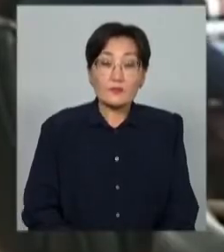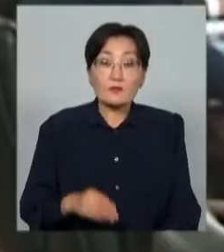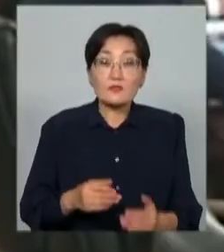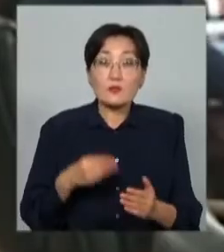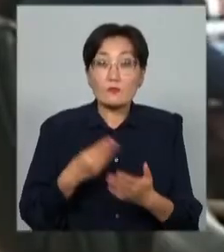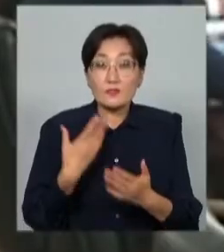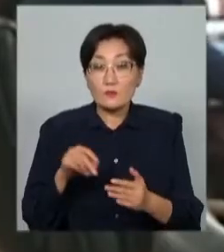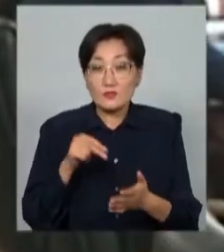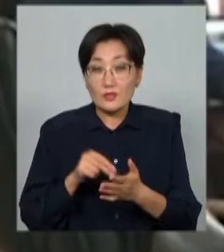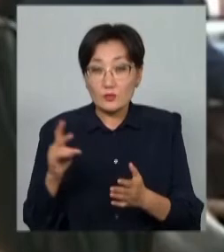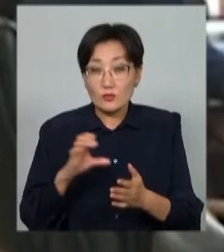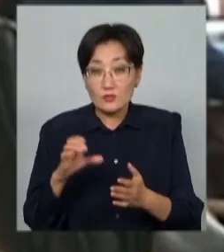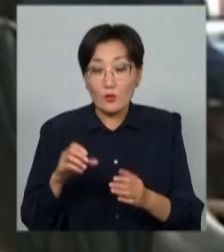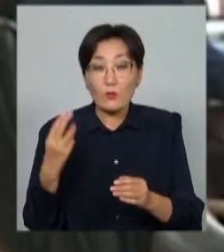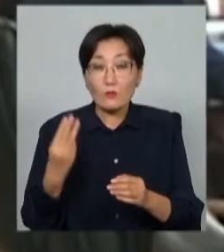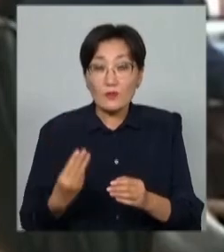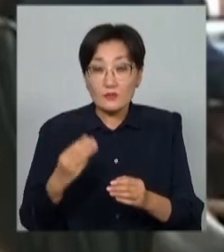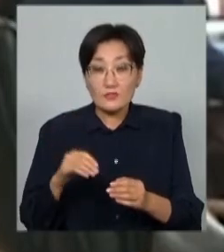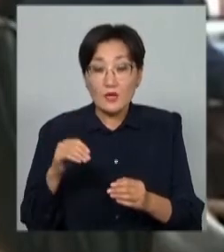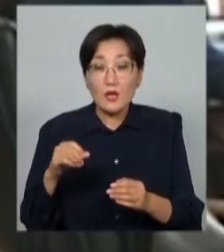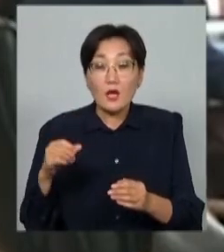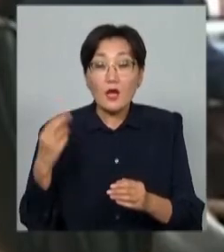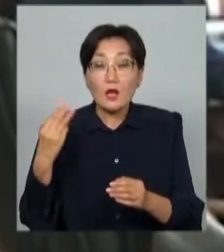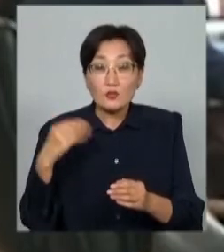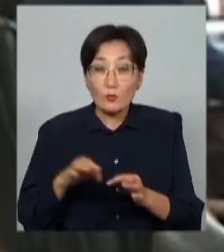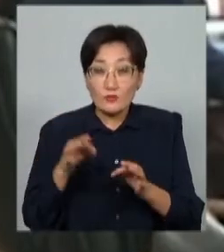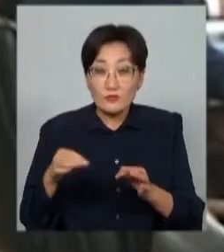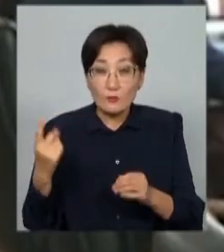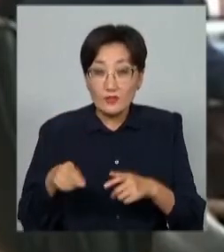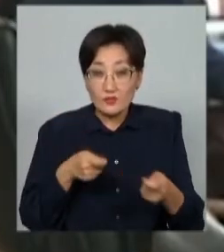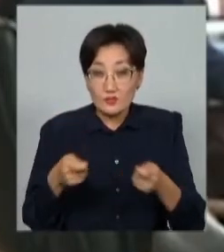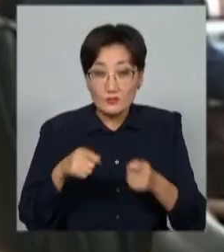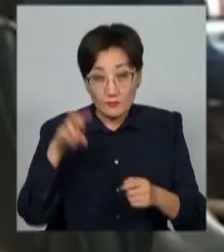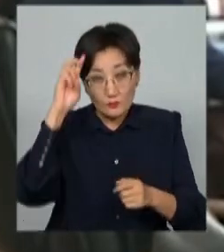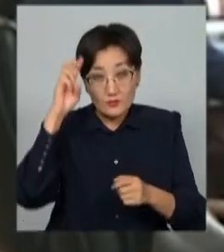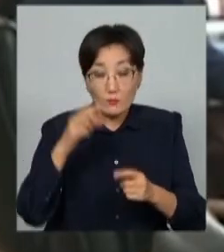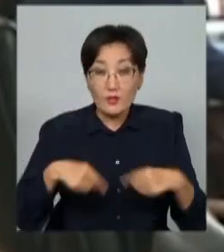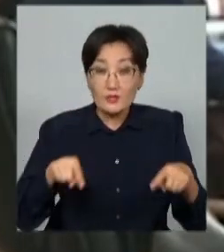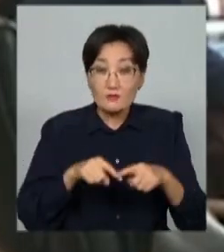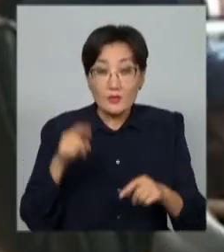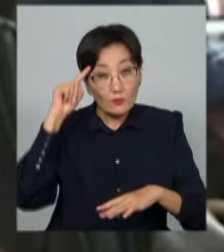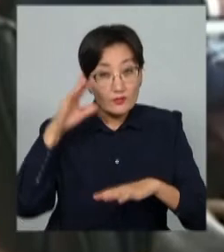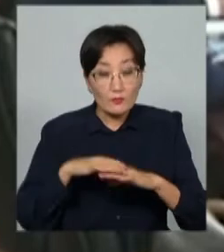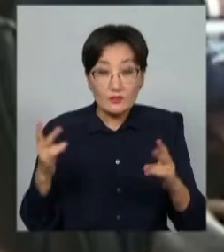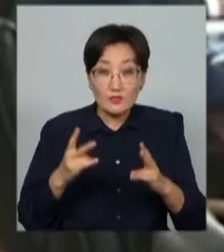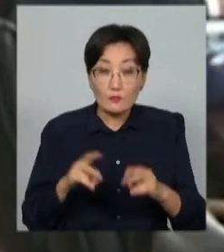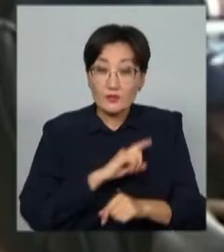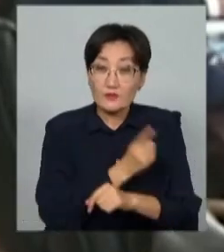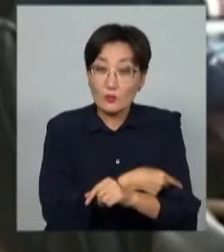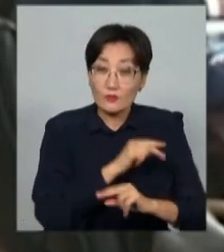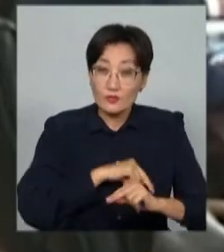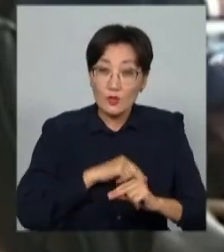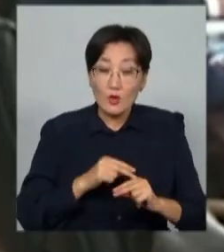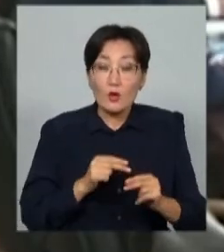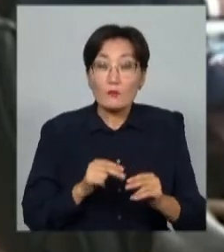Значительно выросли цены в Нур-Султане, Мангыстауской и Актюбинской областях. Первым руководителям государственных органов и акимам необходимо усилить работу